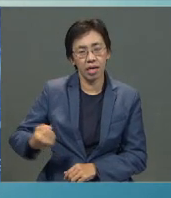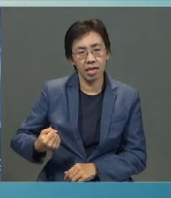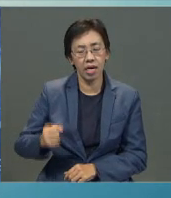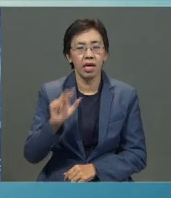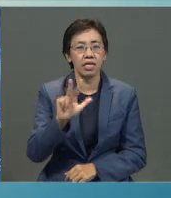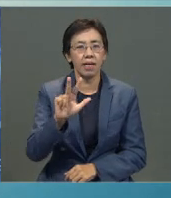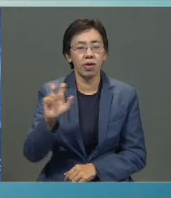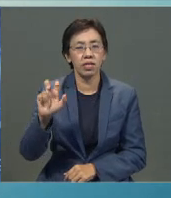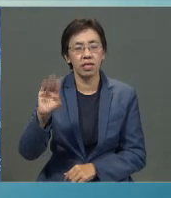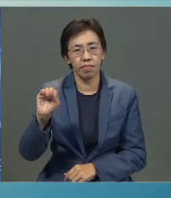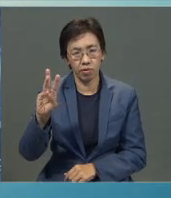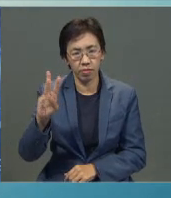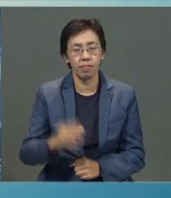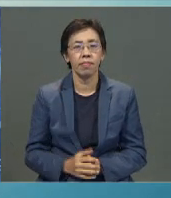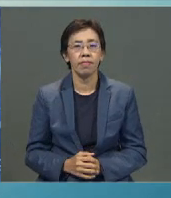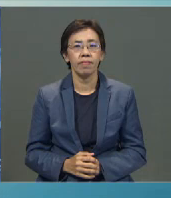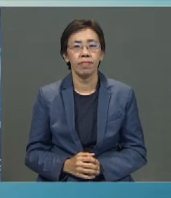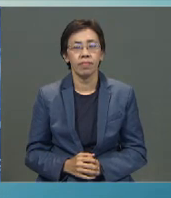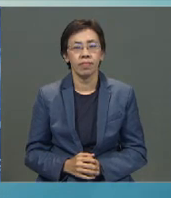346นะครับ